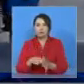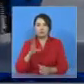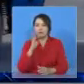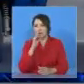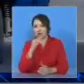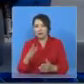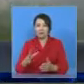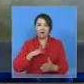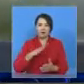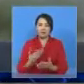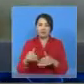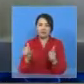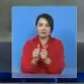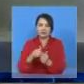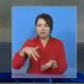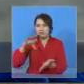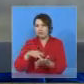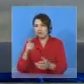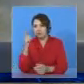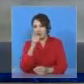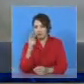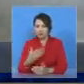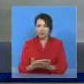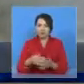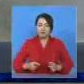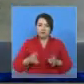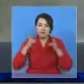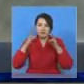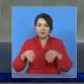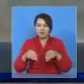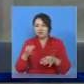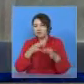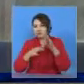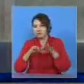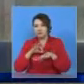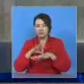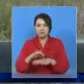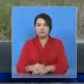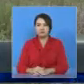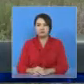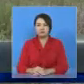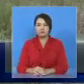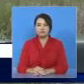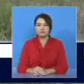қояды. Қала аймағындағы улау жұмыстары қауіптілігі төмен химиялық дәрімен жүргізіліп жатыр. Ертең